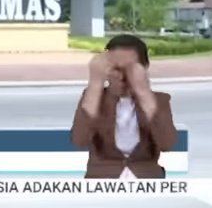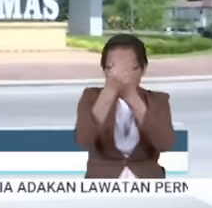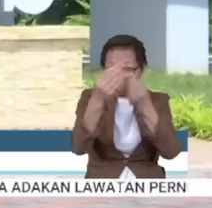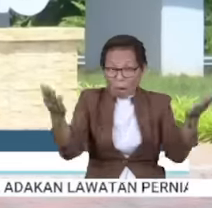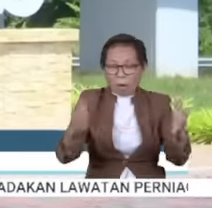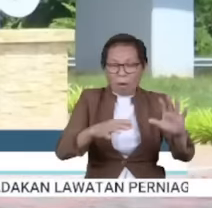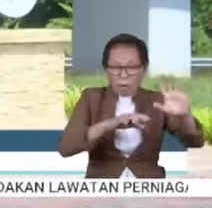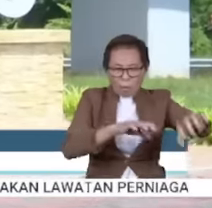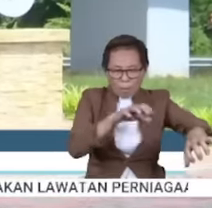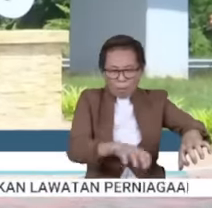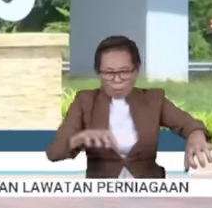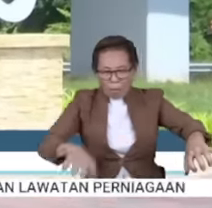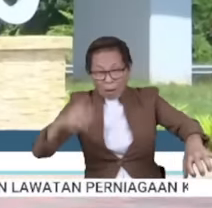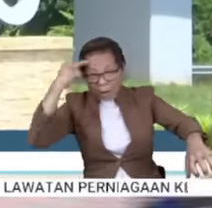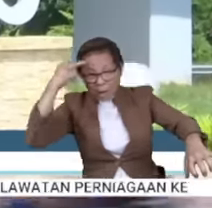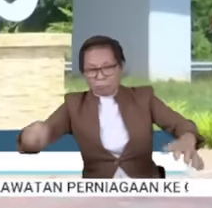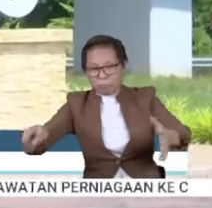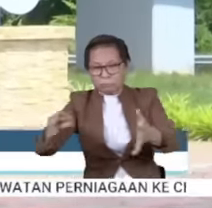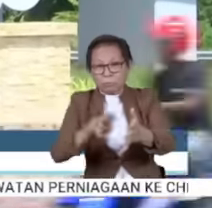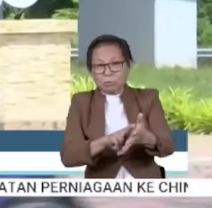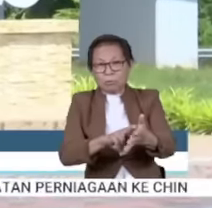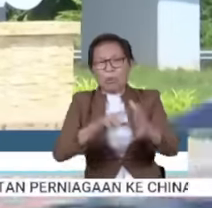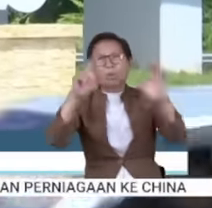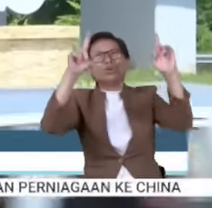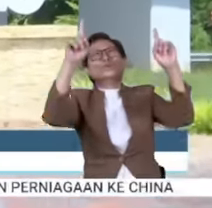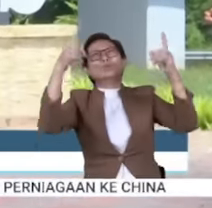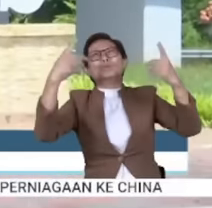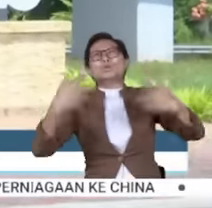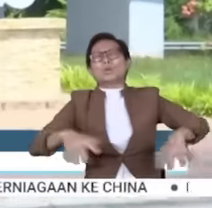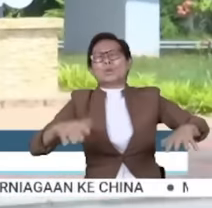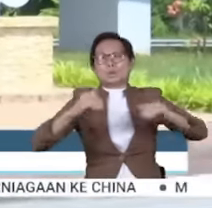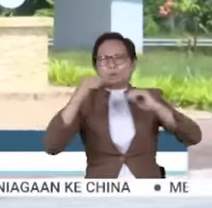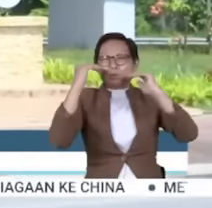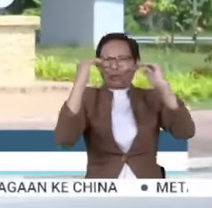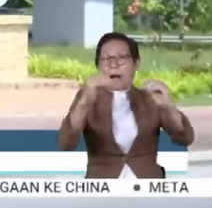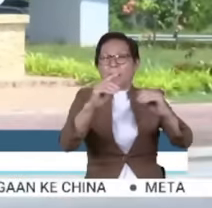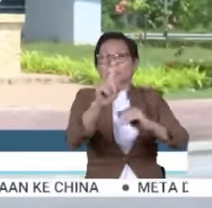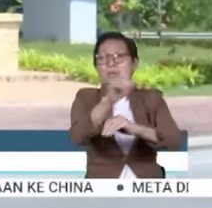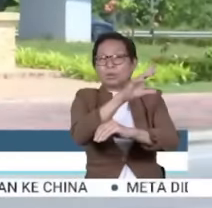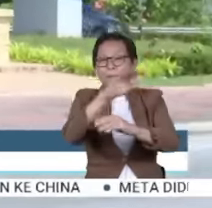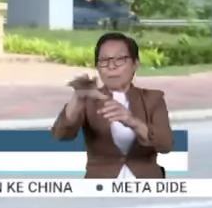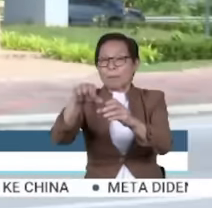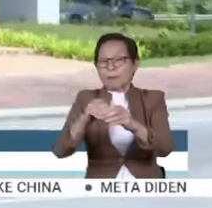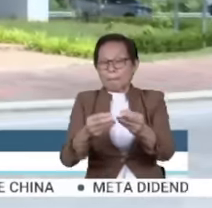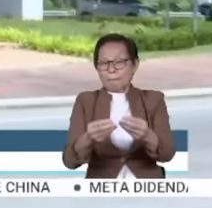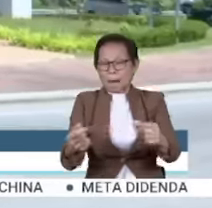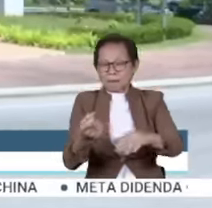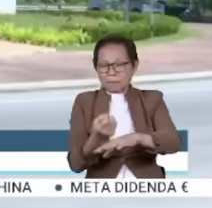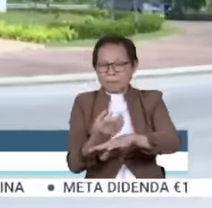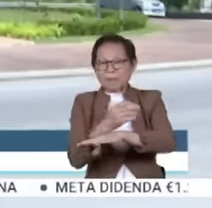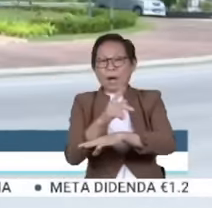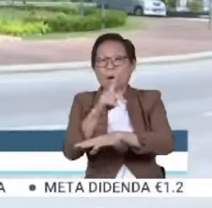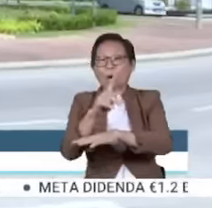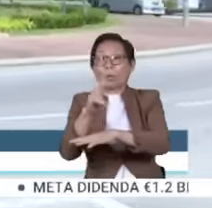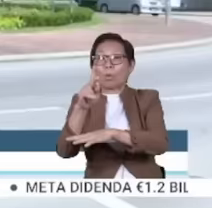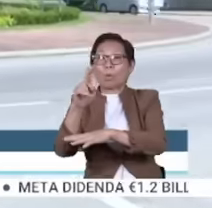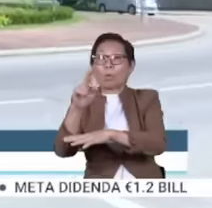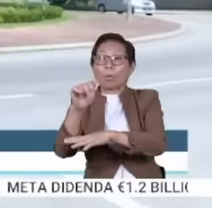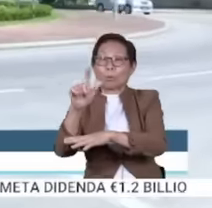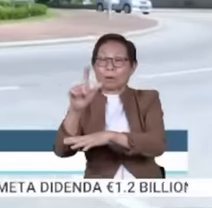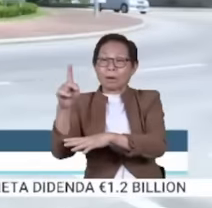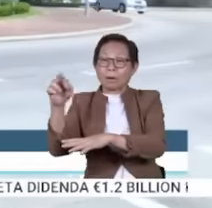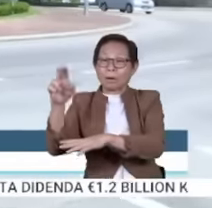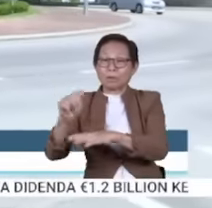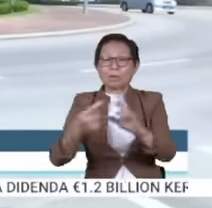beberapa kawasan di Kelantan merekotkan status cuaca panas tahap 1 termasuk di pasir emas dan kuali Cry bagi suhu